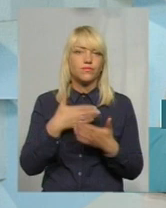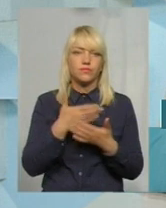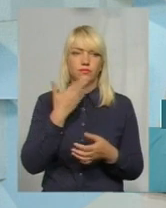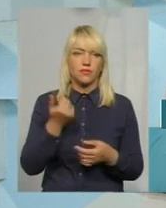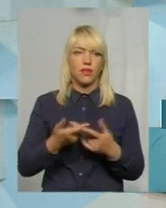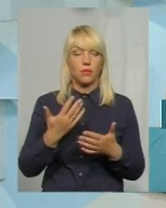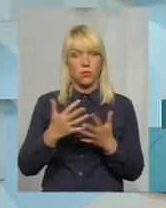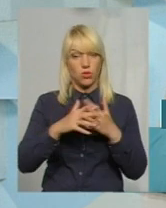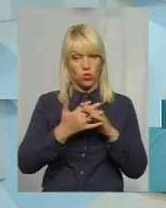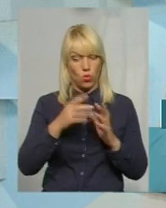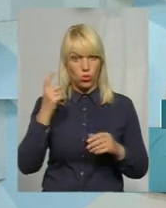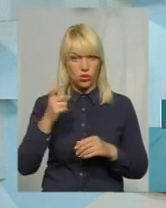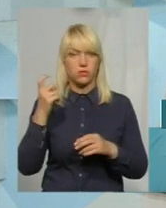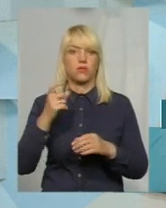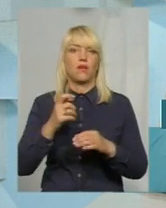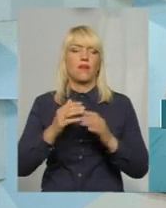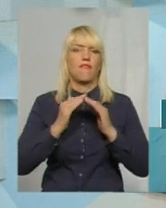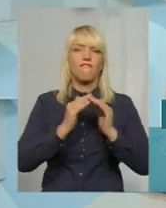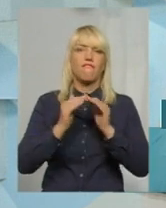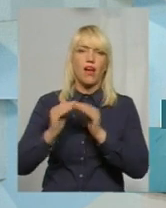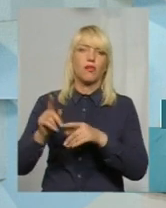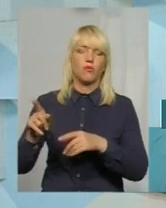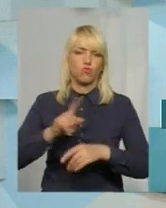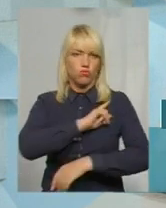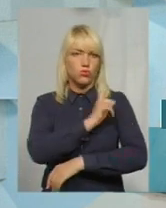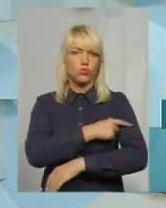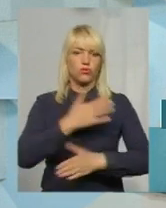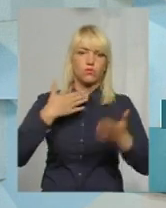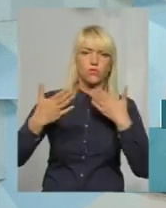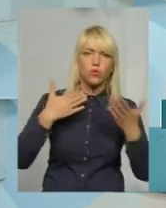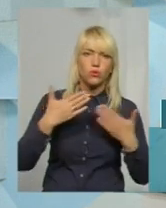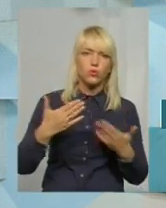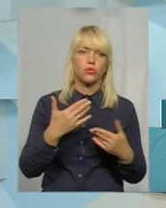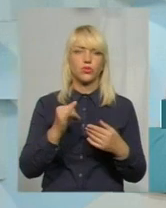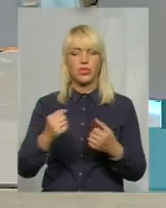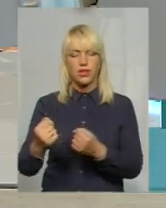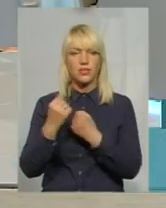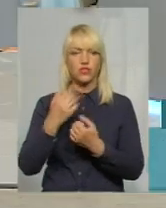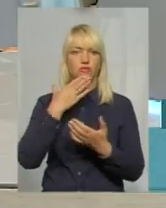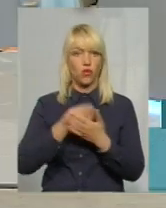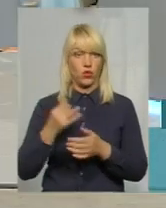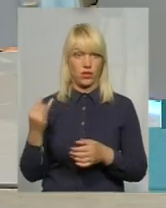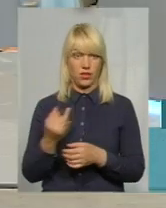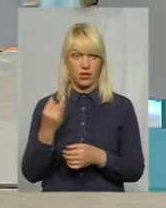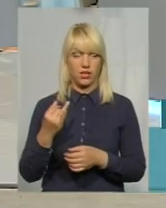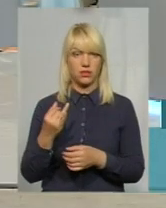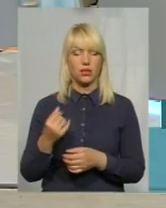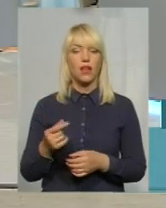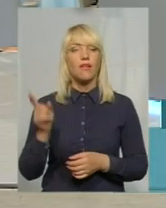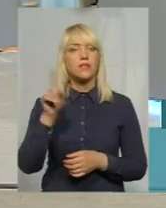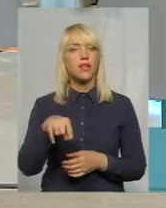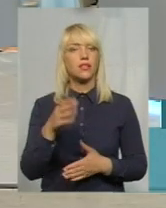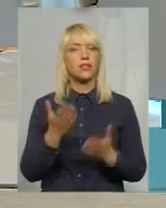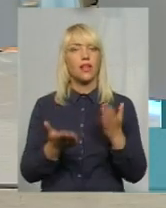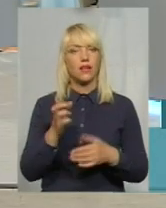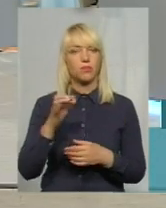сільозвиробники, фермери, вони набагато потужніші і більше спілкуються між собою і захищають свої інтереси. Все-таки, якби